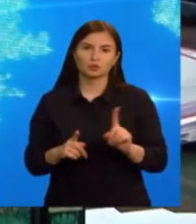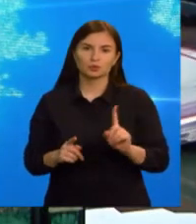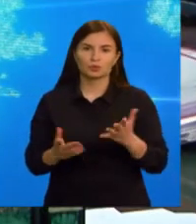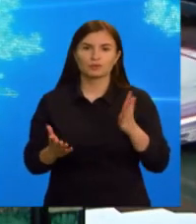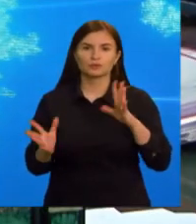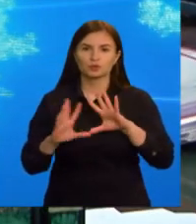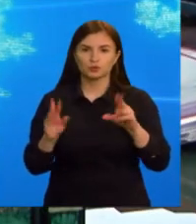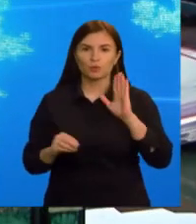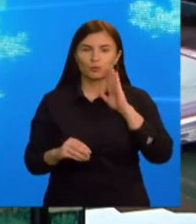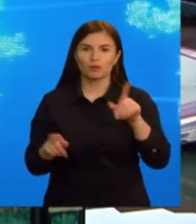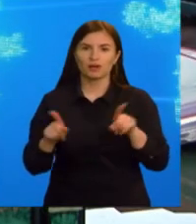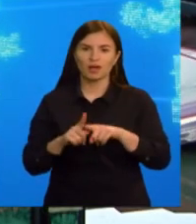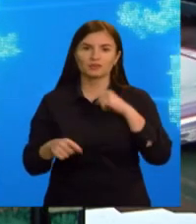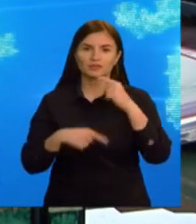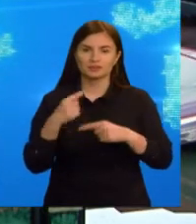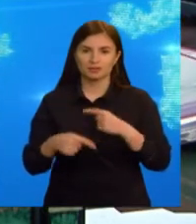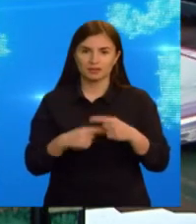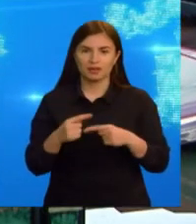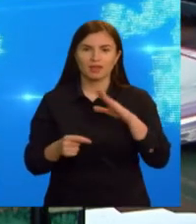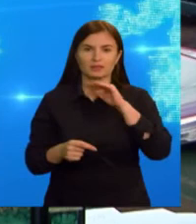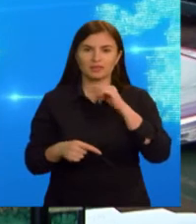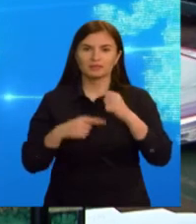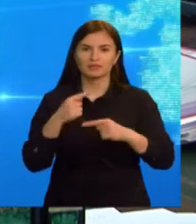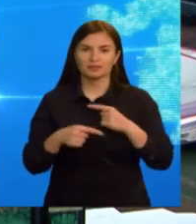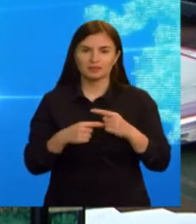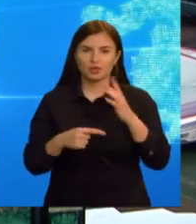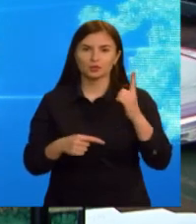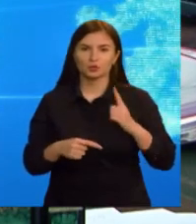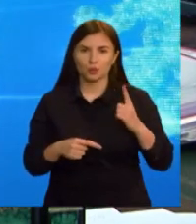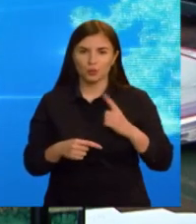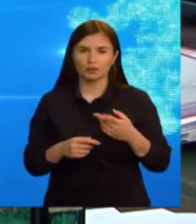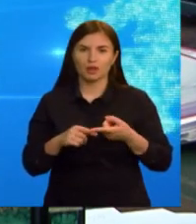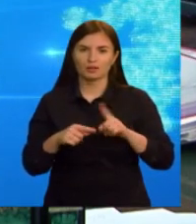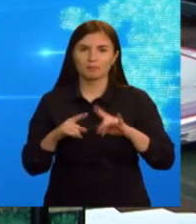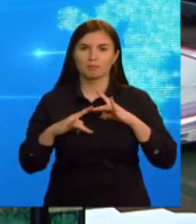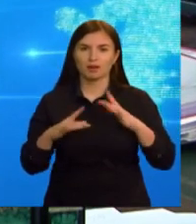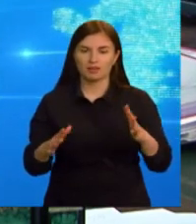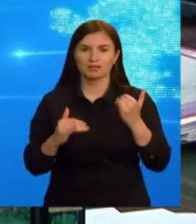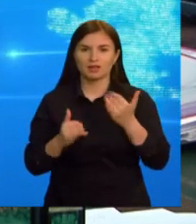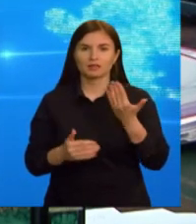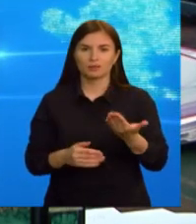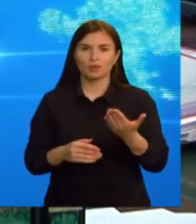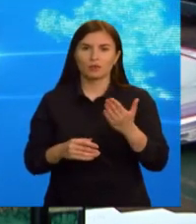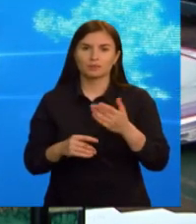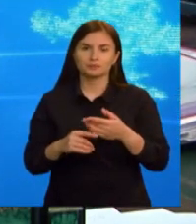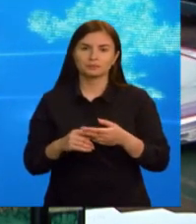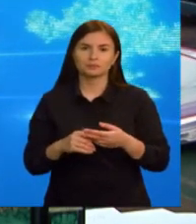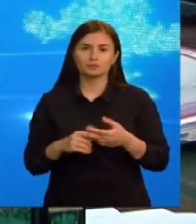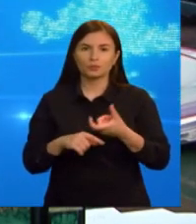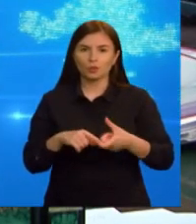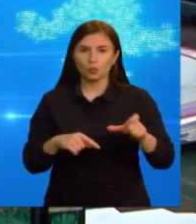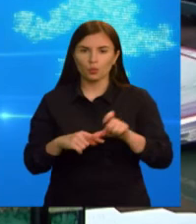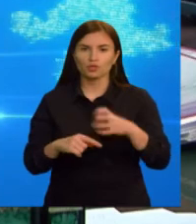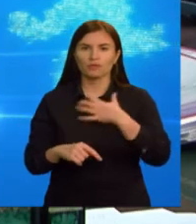будет как всегда. Дед всегда ждет этот праздник. Для него он